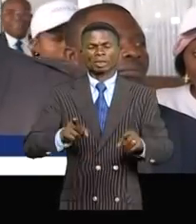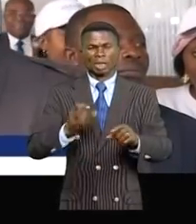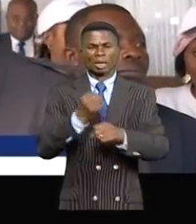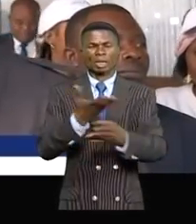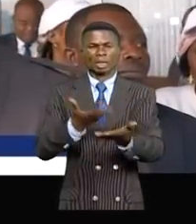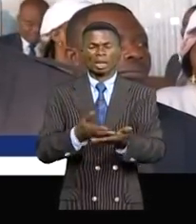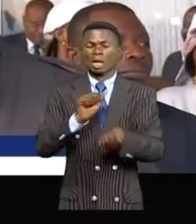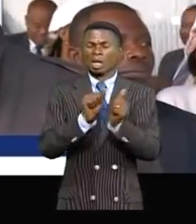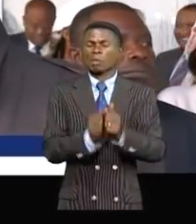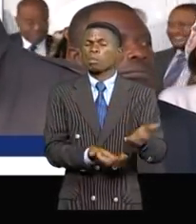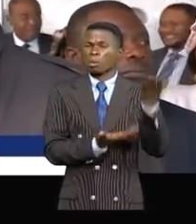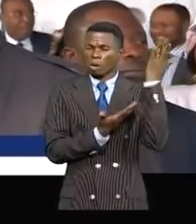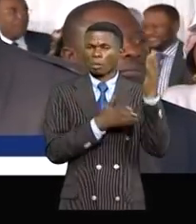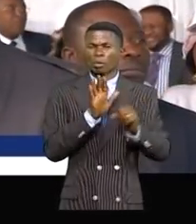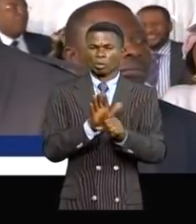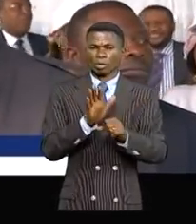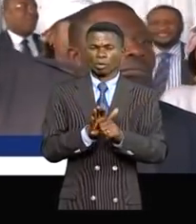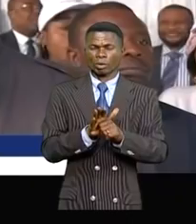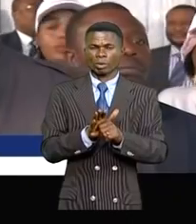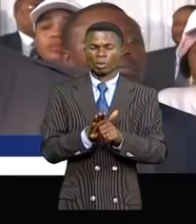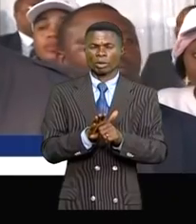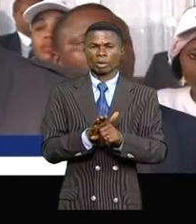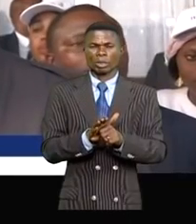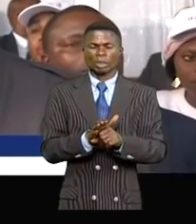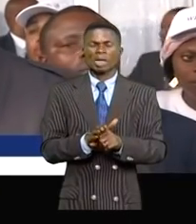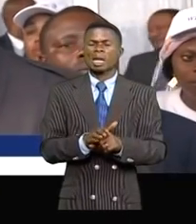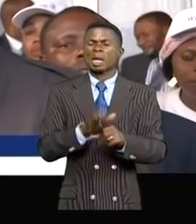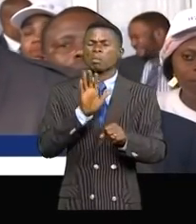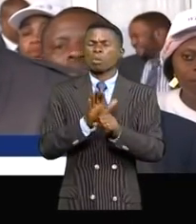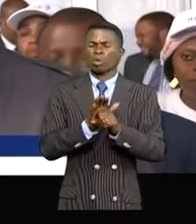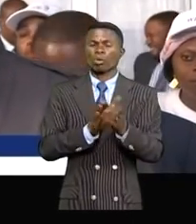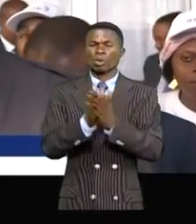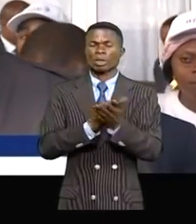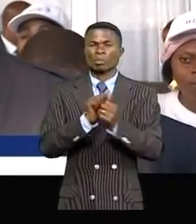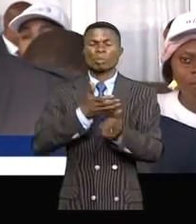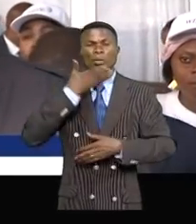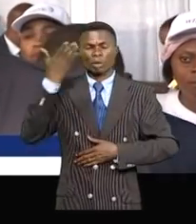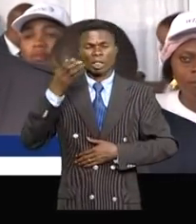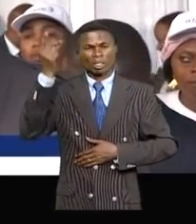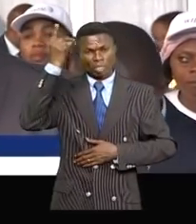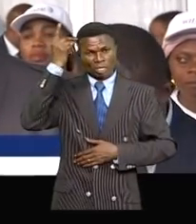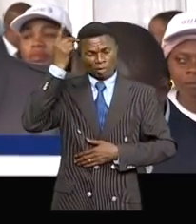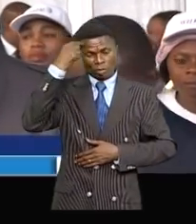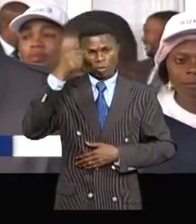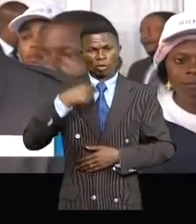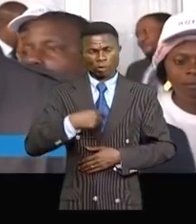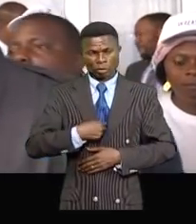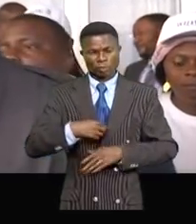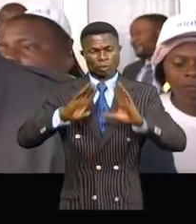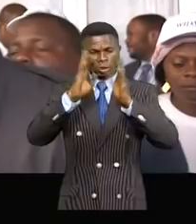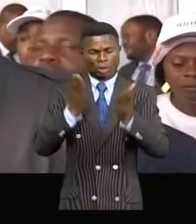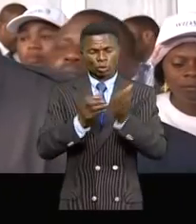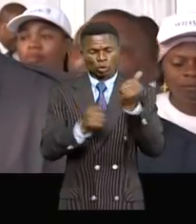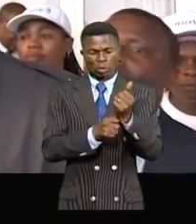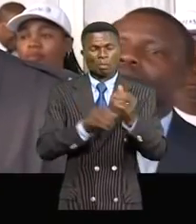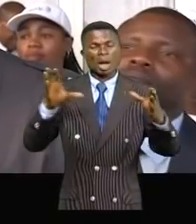un événement de cette portée spirituelle. C'est un devoir toute personne qui se reconnaît,